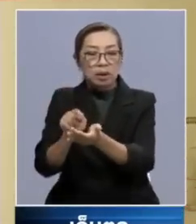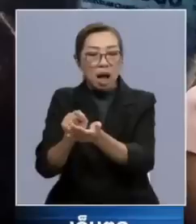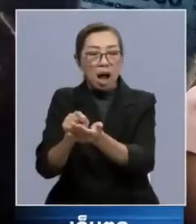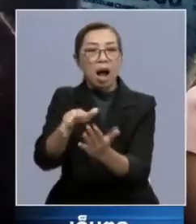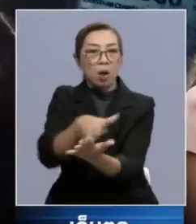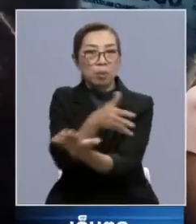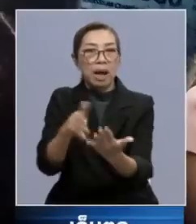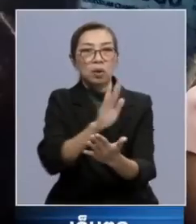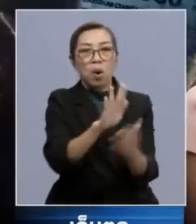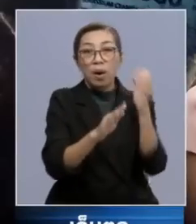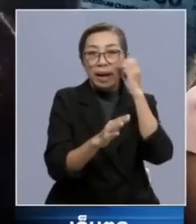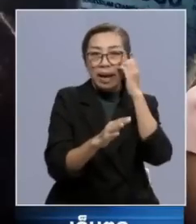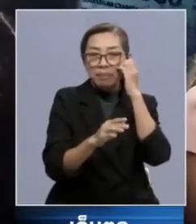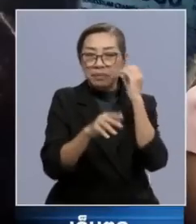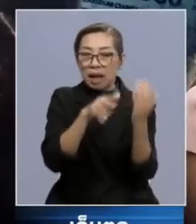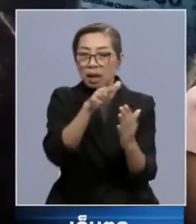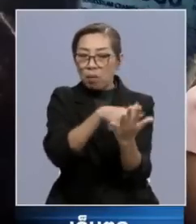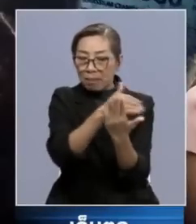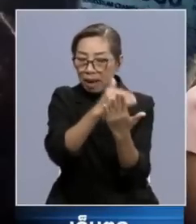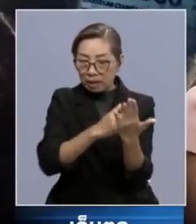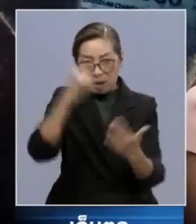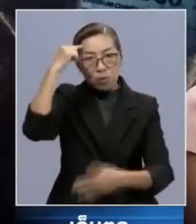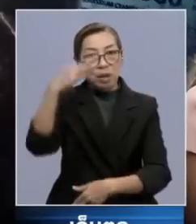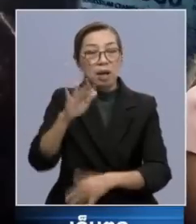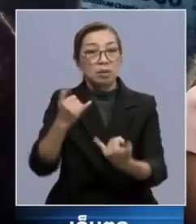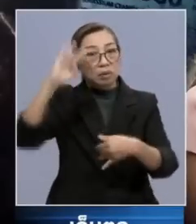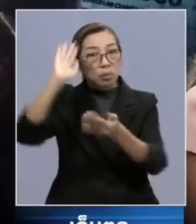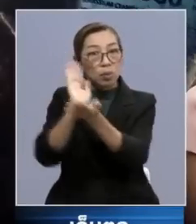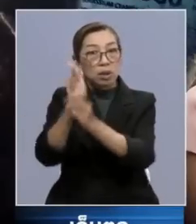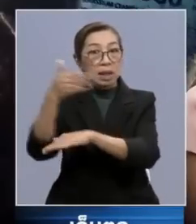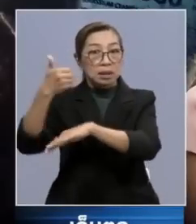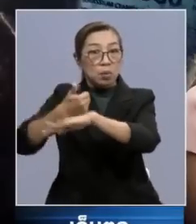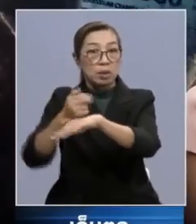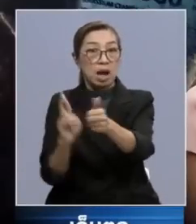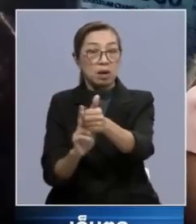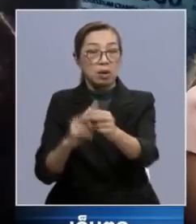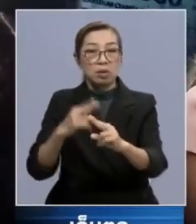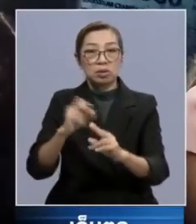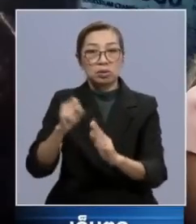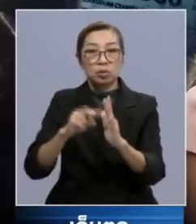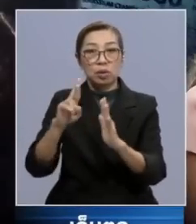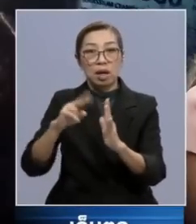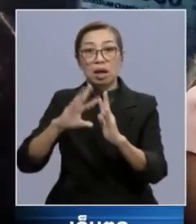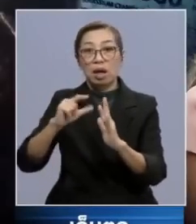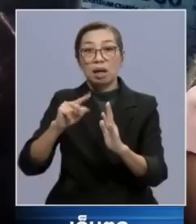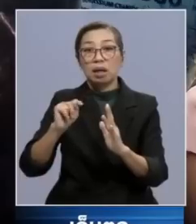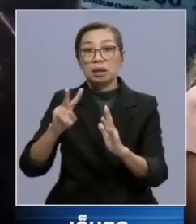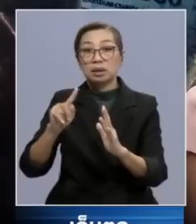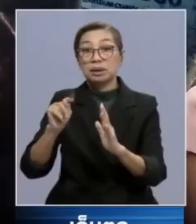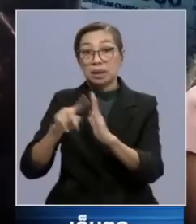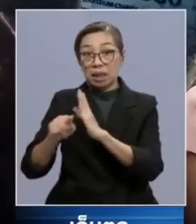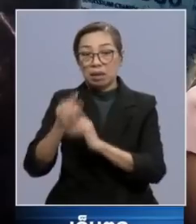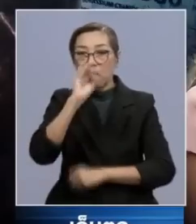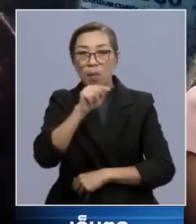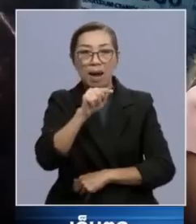แผนปฏิสกรรมของแอมออกมาได้นะคะซึ่งทางพลตำรวจเอกสุรเชษฐ์หักพานรองผู้บัญชาการตำรวจแห่งชาติก็ให้ข้อมูลไว้นะคะ